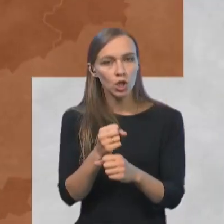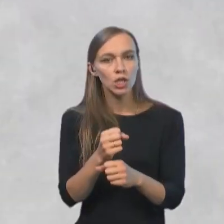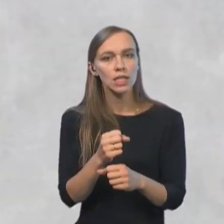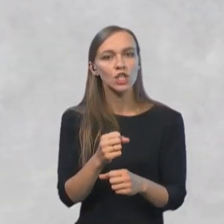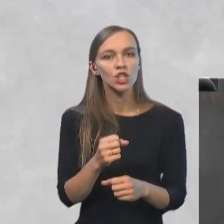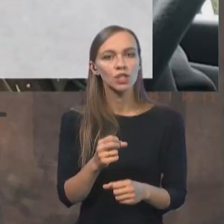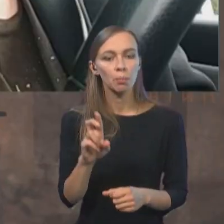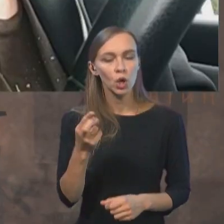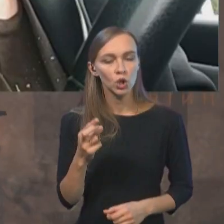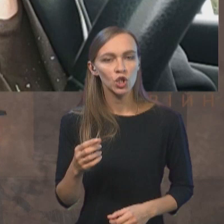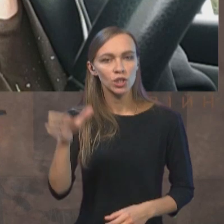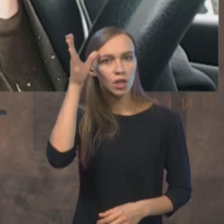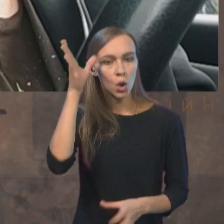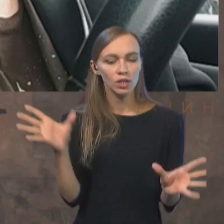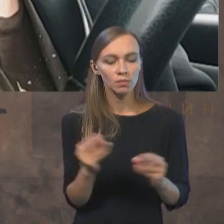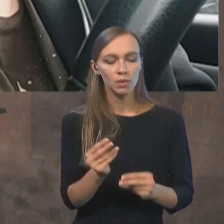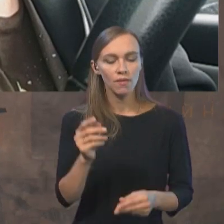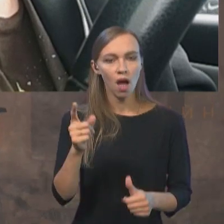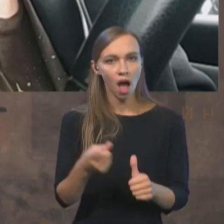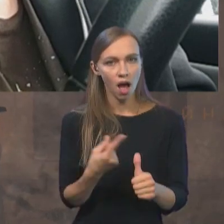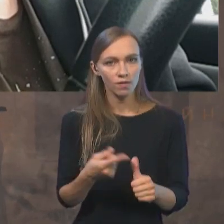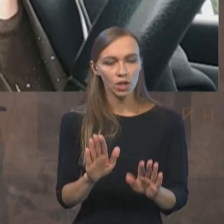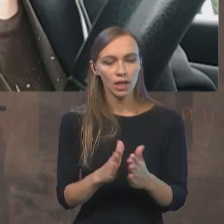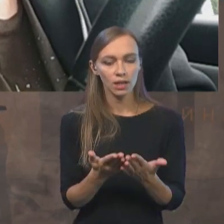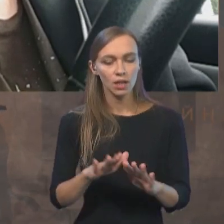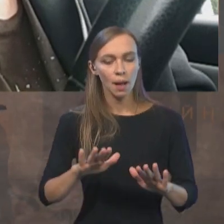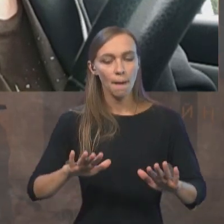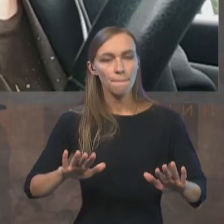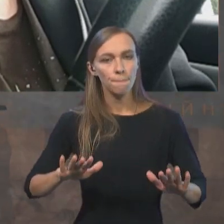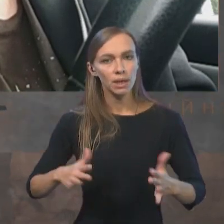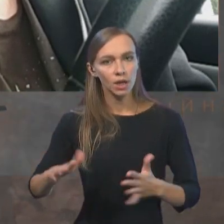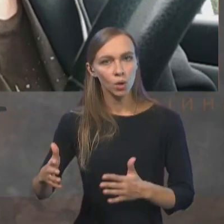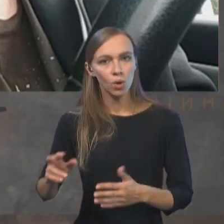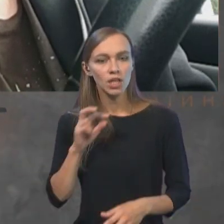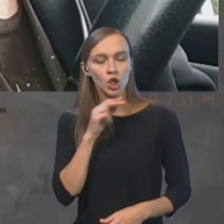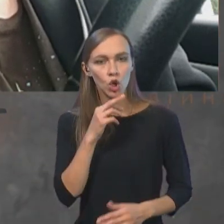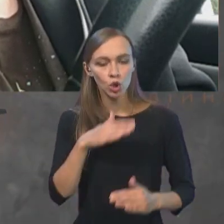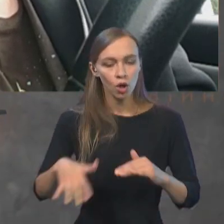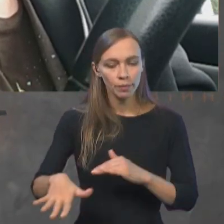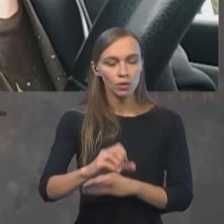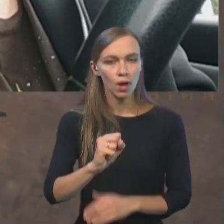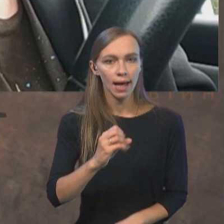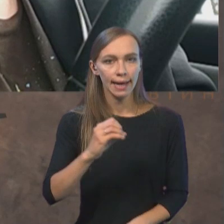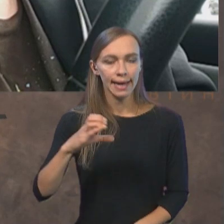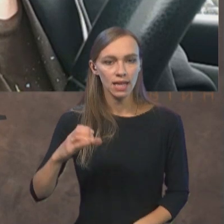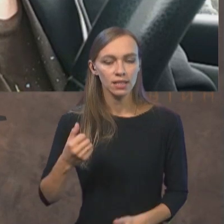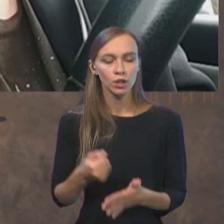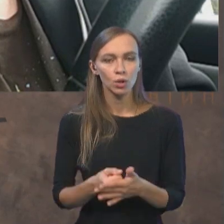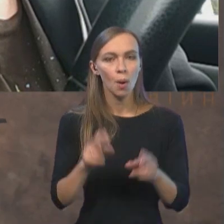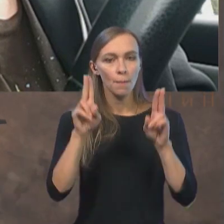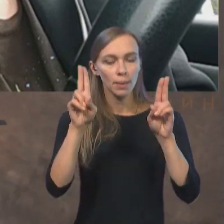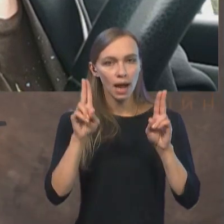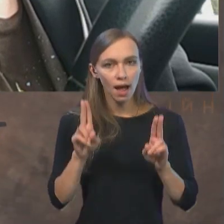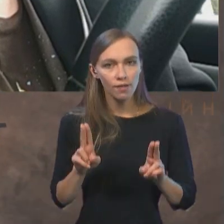наук, співавторка книги «Пригоди радіобіологінь у Чорнобилі. Від аварії на Чорнобиль Чорнобильській АЕС до правил радіаційної безпеки, що